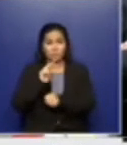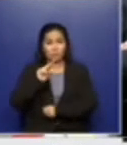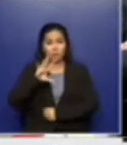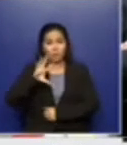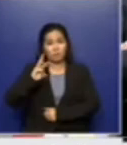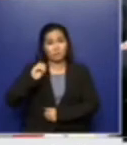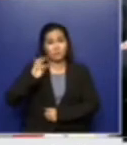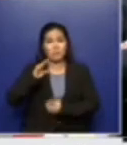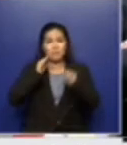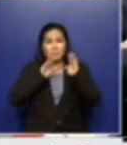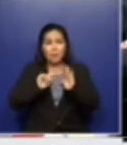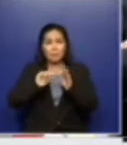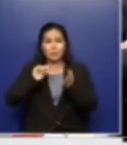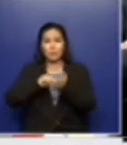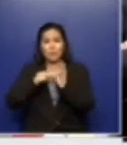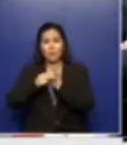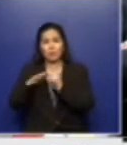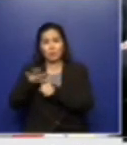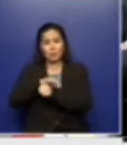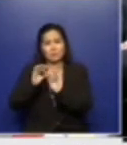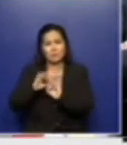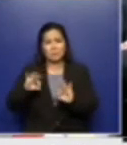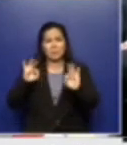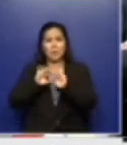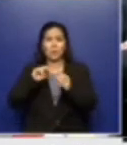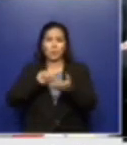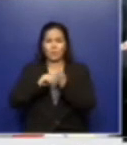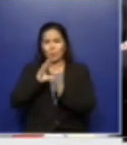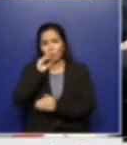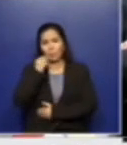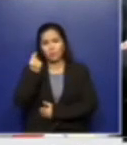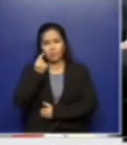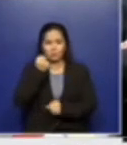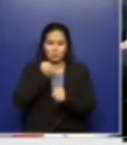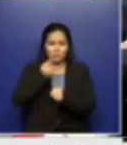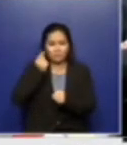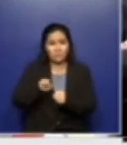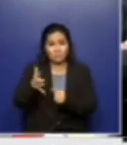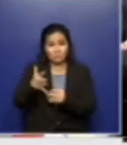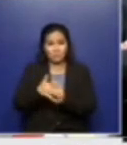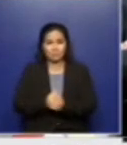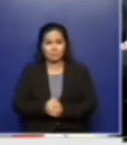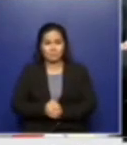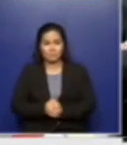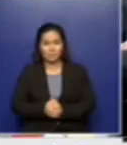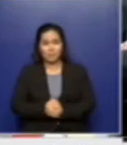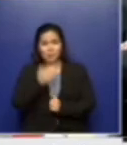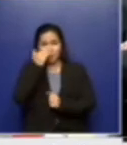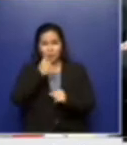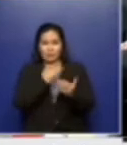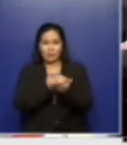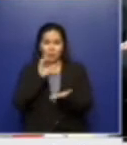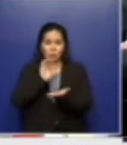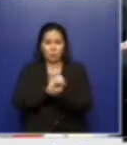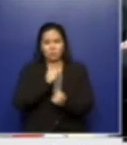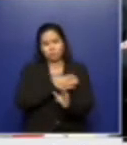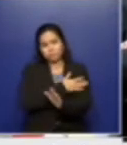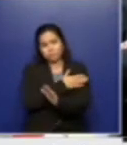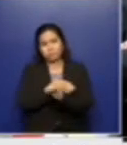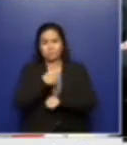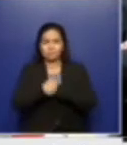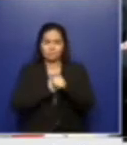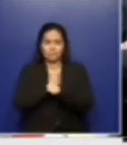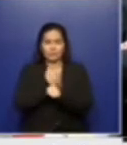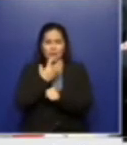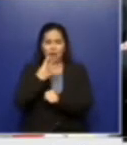คำพูดนี้ก็จะเป็นเพียงแค่วาทกรรมผลที่ได้ก็จะไม่แตกต่างจากการจัดงบประมาณตลอดระยะเวลา 5-6 ปี